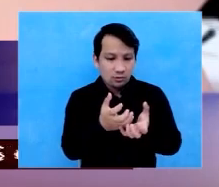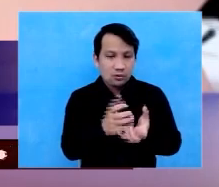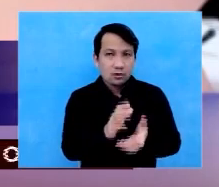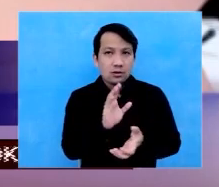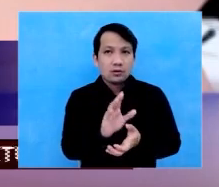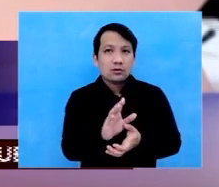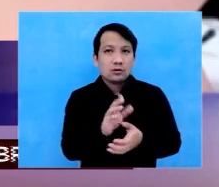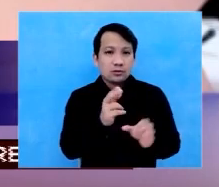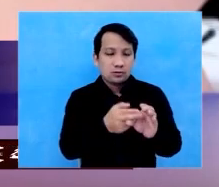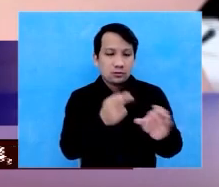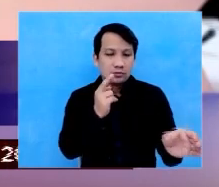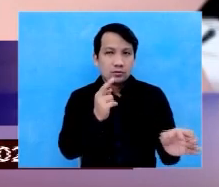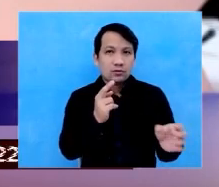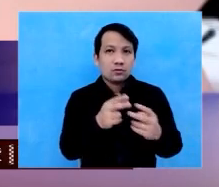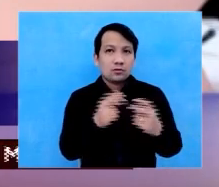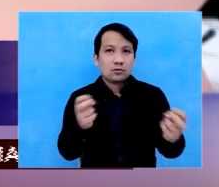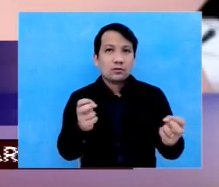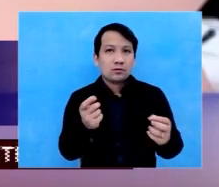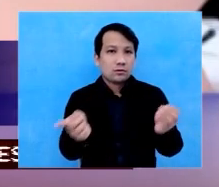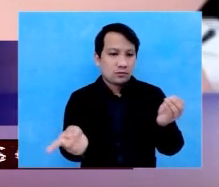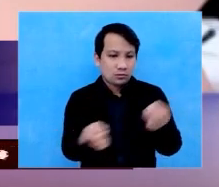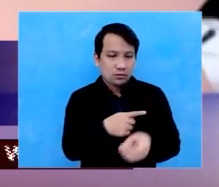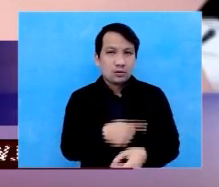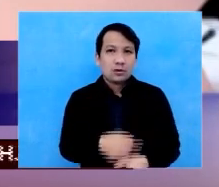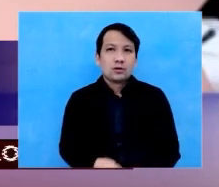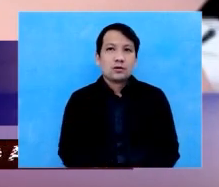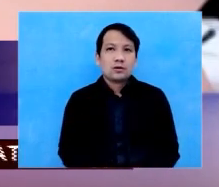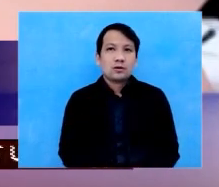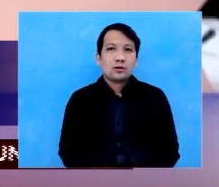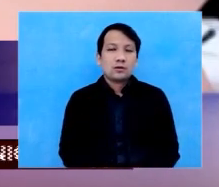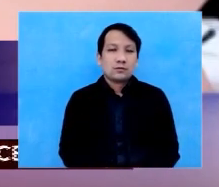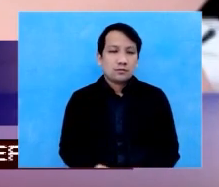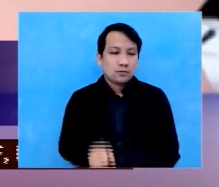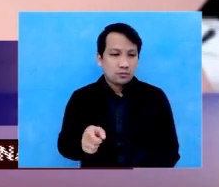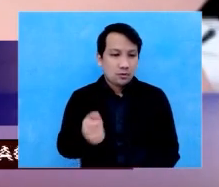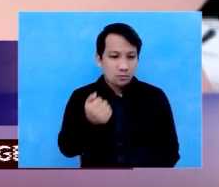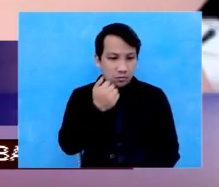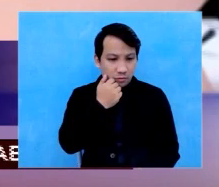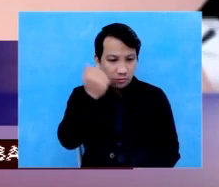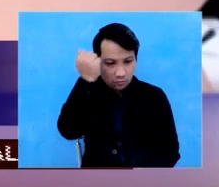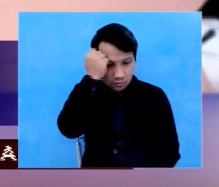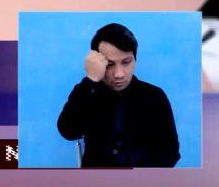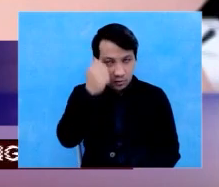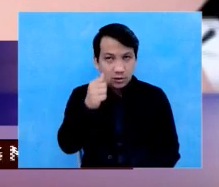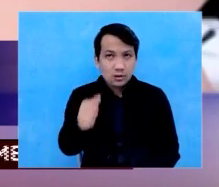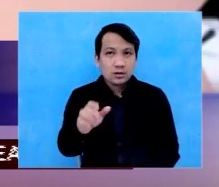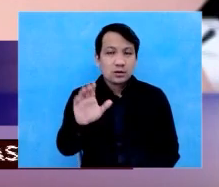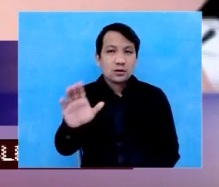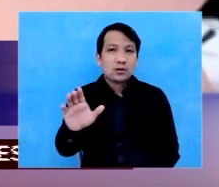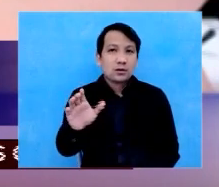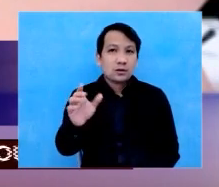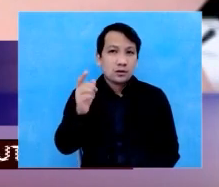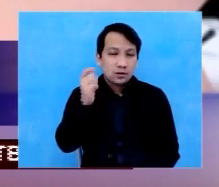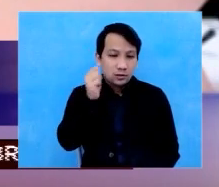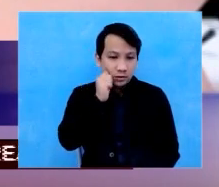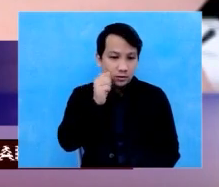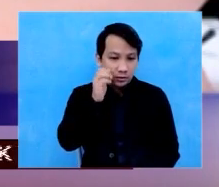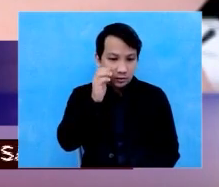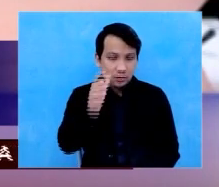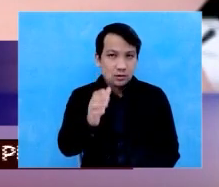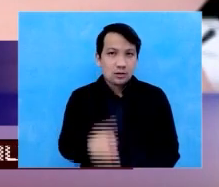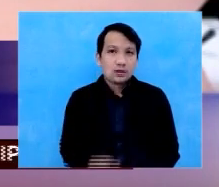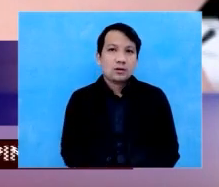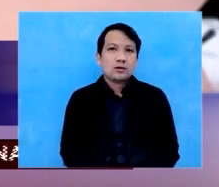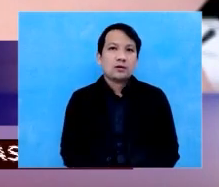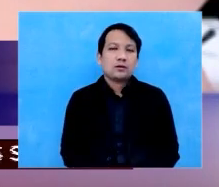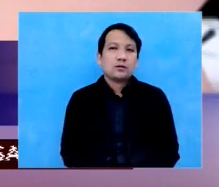magbitiw na sa pwesto, lumayas na itong inutil at wala namang alam na si Trixie Angeles, ha?